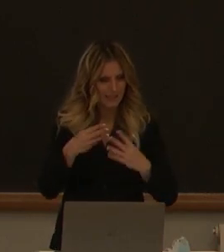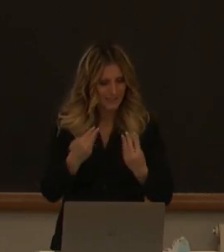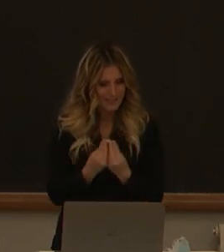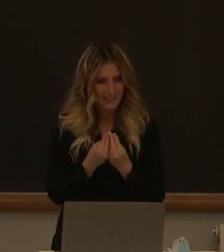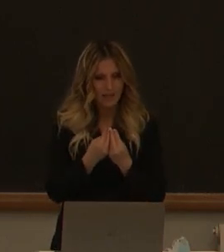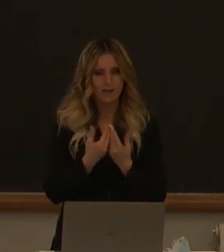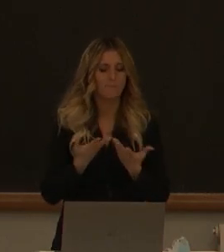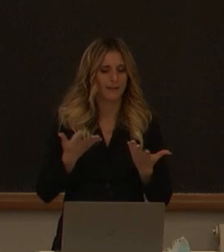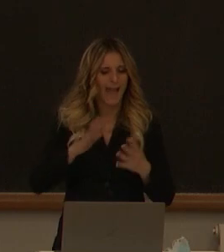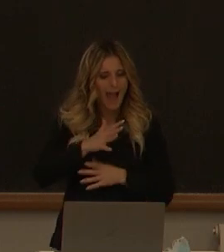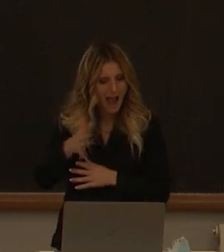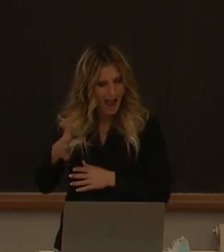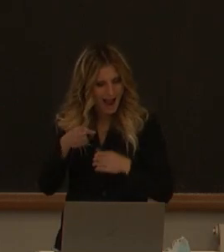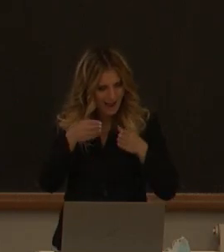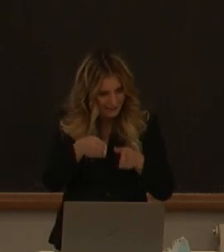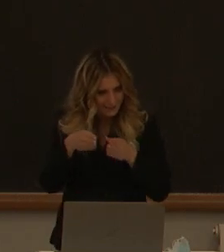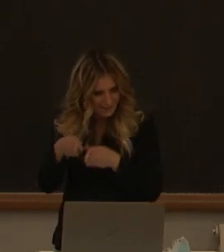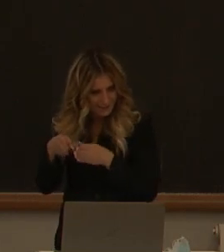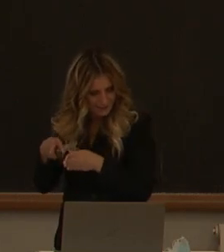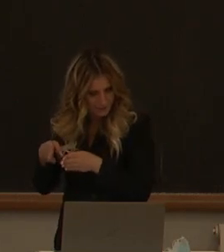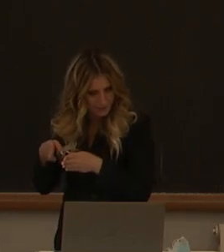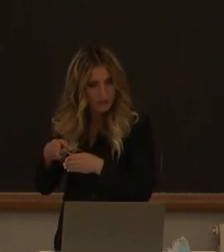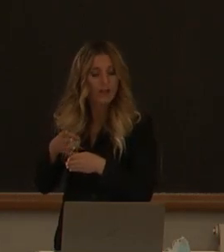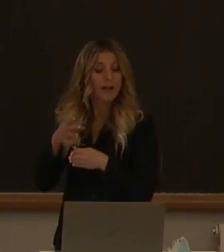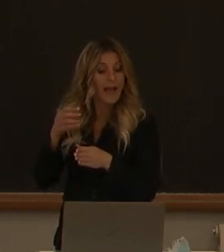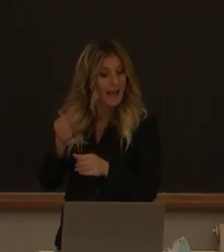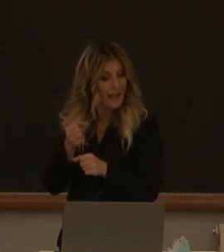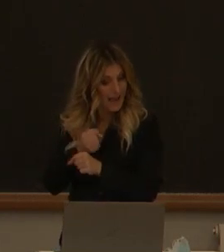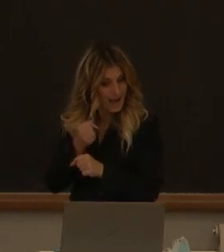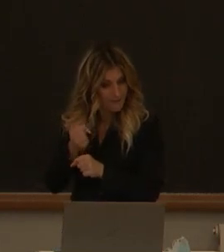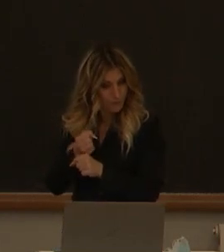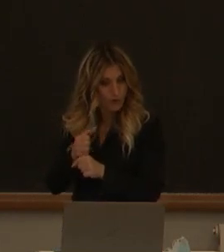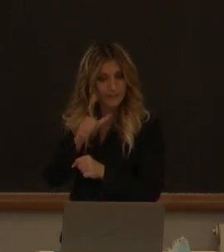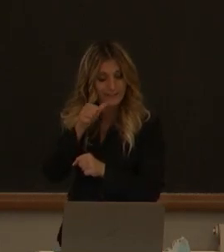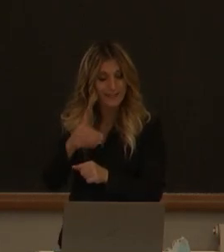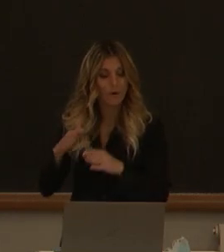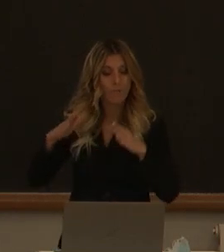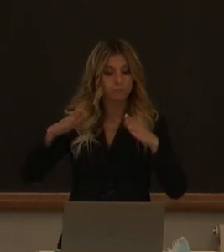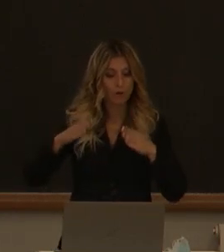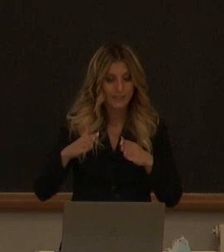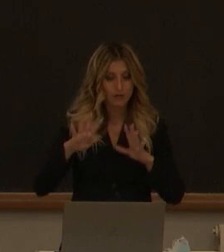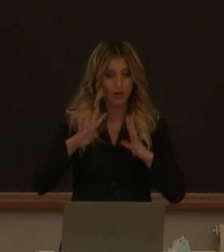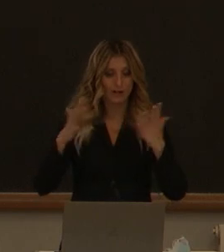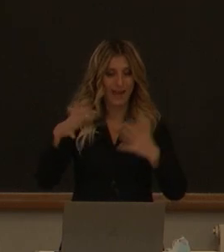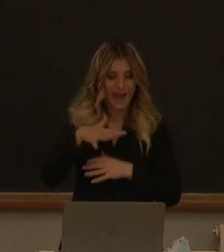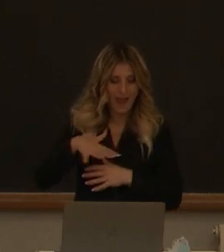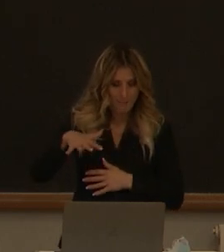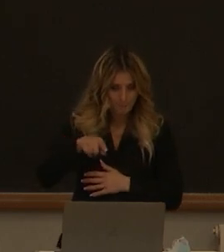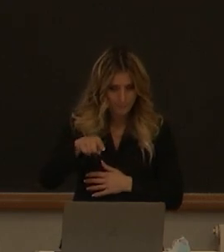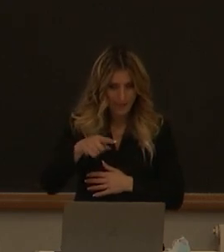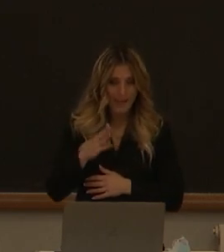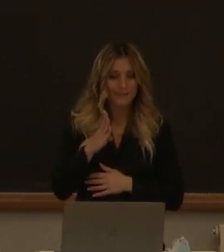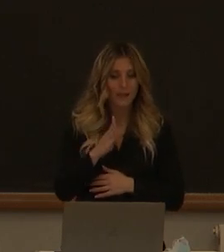con il turismo, e più legati a un'attenzione naturale verso quella che è la protezione dell'ambiente, la protezione del paesaggio agrario,